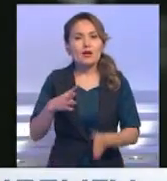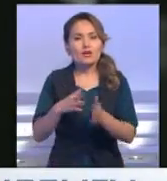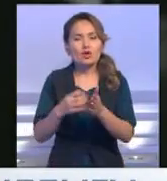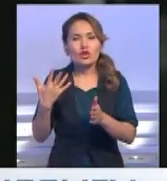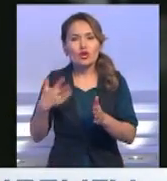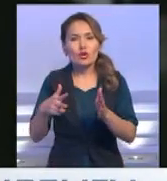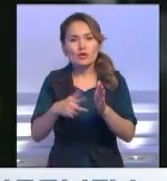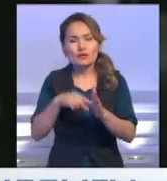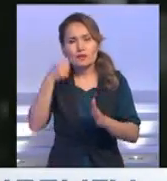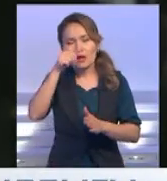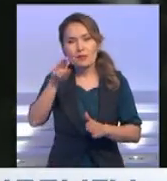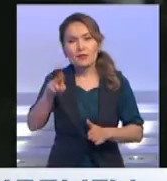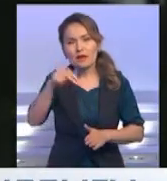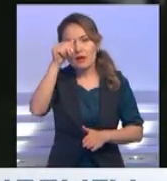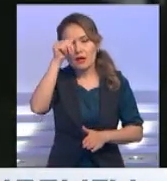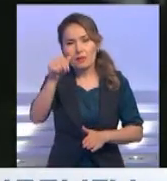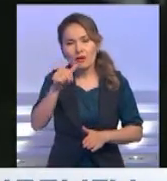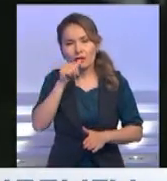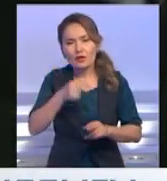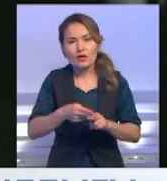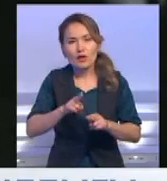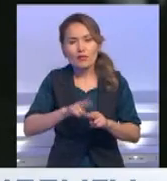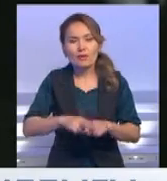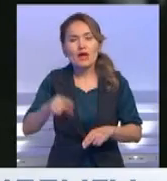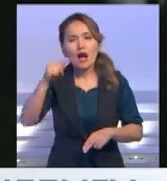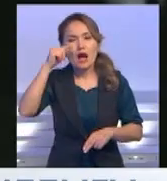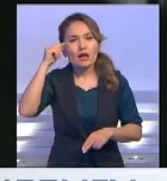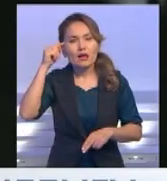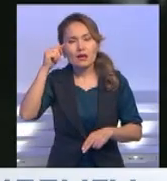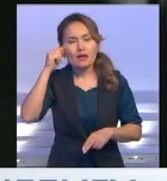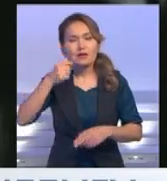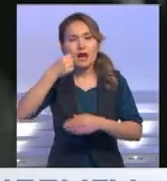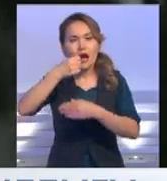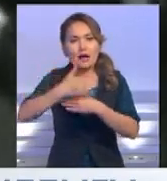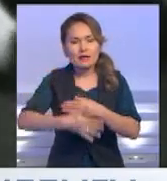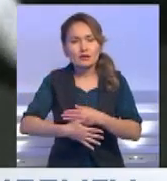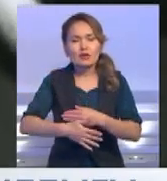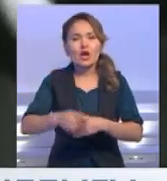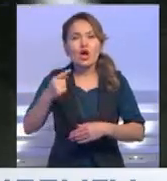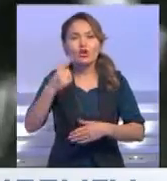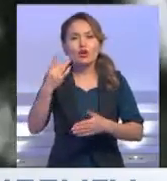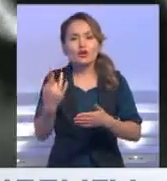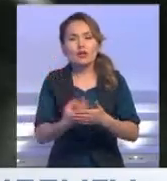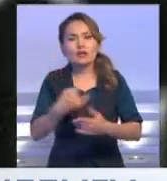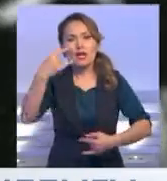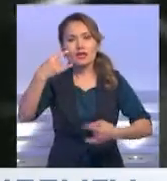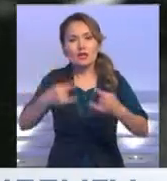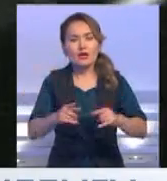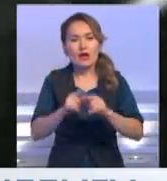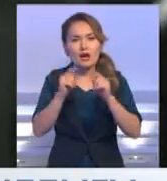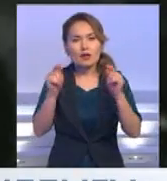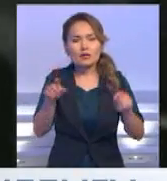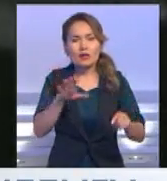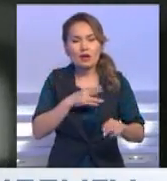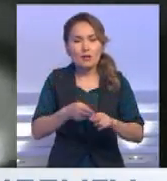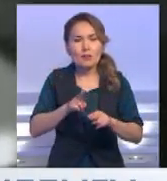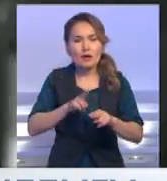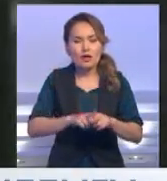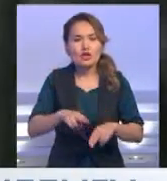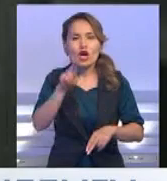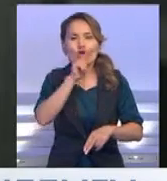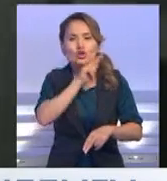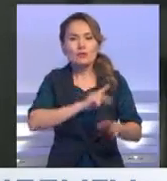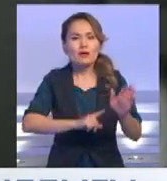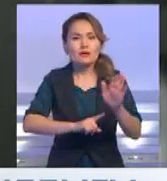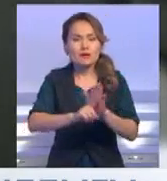1958 жылдың 1998 айында сол кезде Фрунзе аталған Қырғызстан астанасында тұңғыш телестудия пайда болды. Іс жаңа қолға алынып